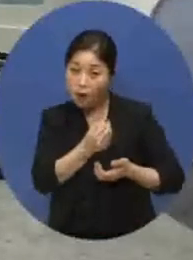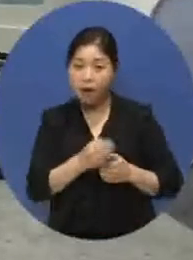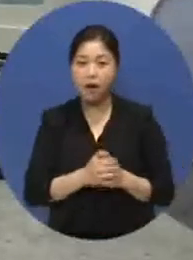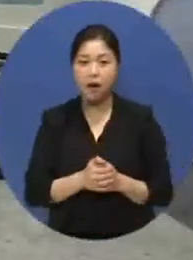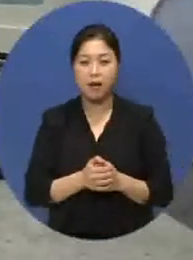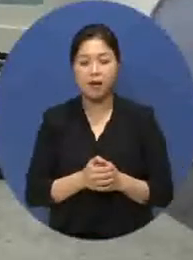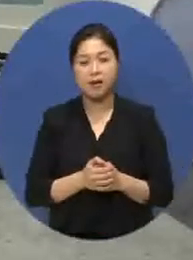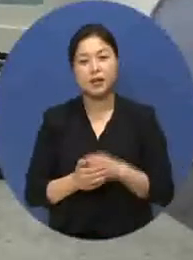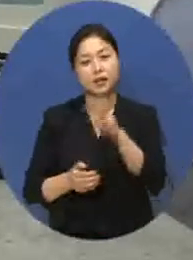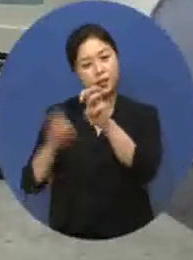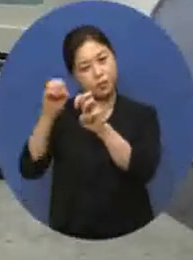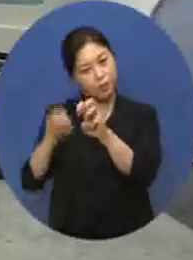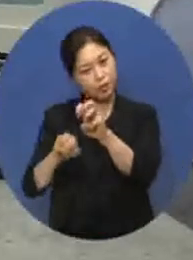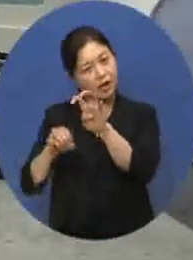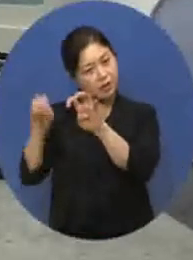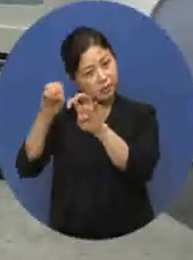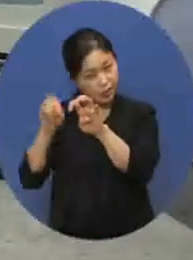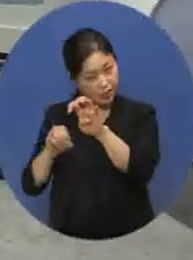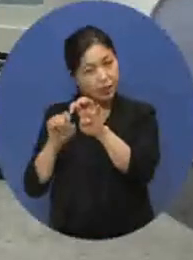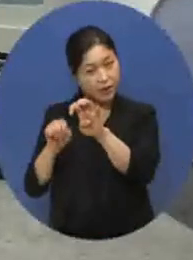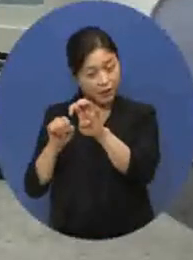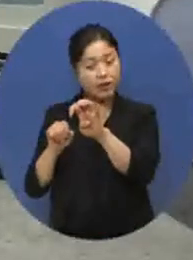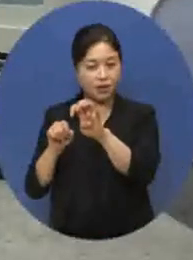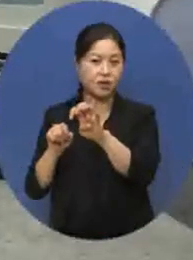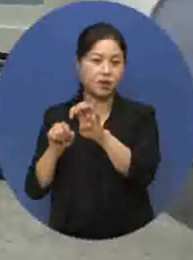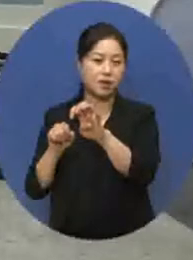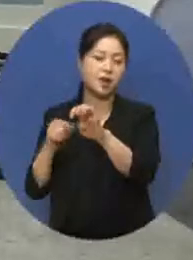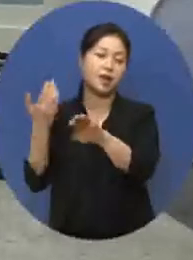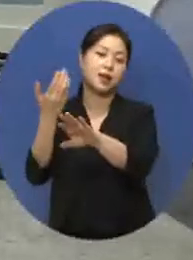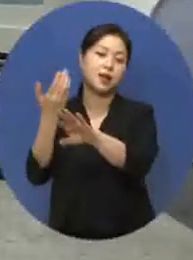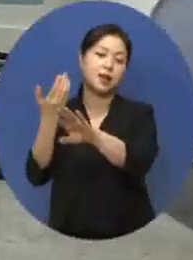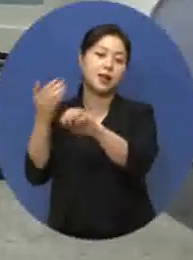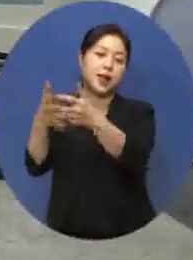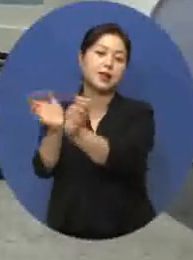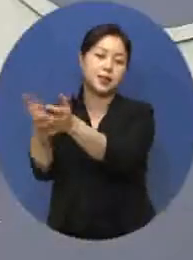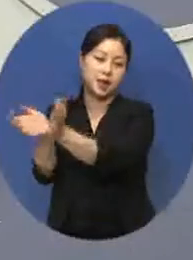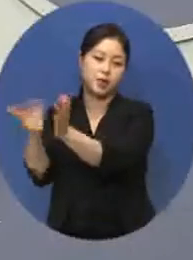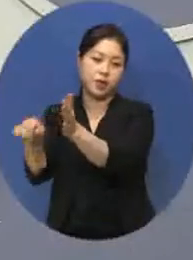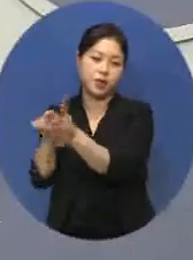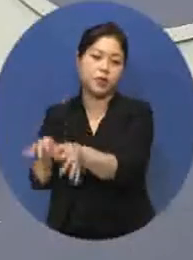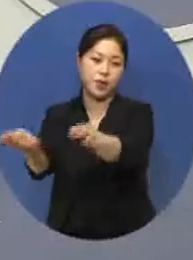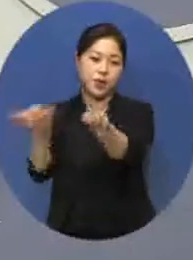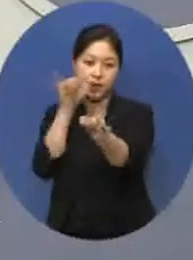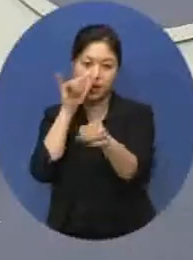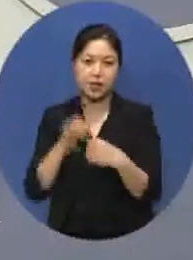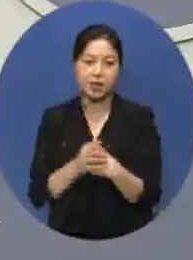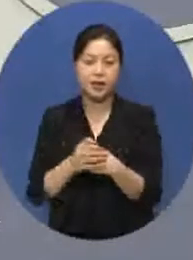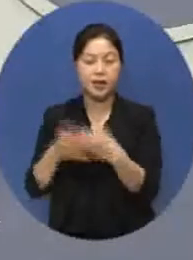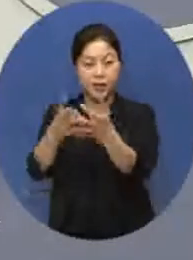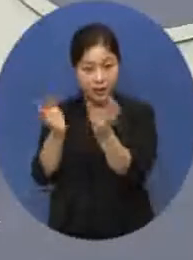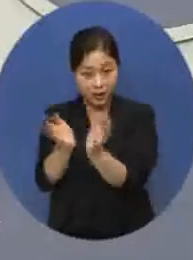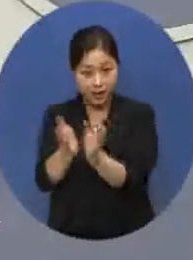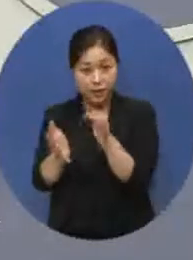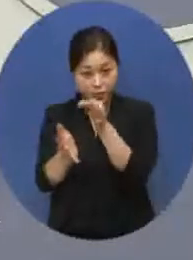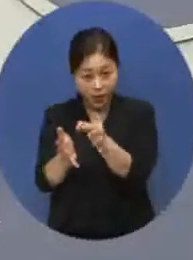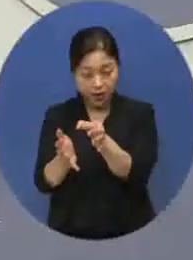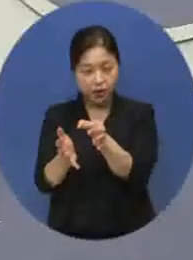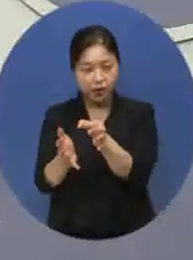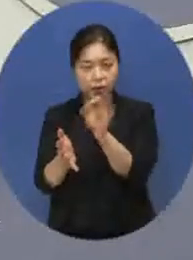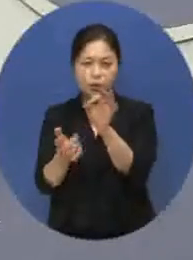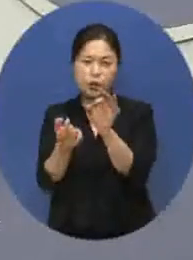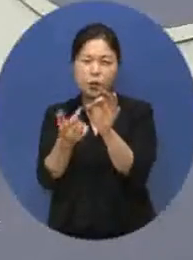정도가 30-40%가 지원을 받는다고 보시면 돼요. 단체는 아무래도 예산이 좀 많이 가고 그다음에